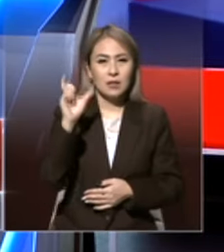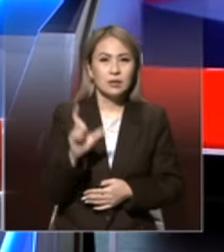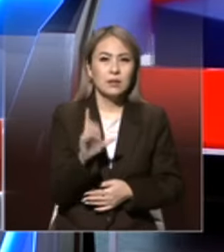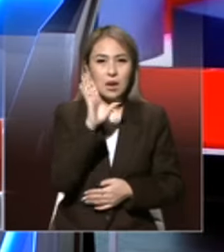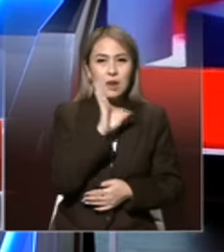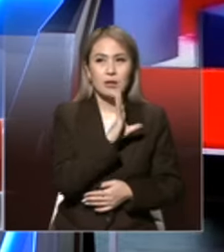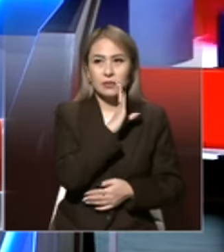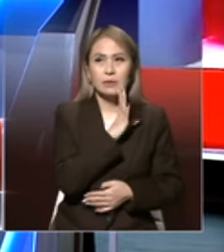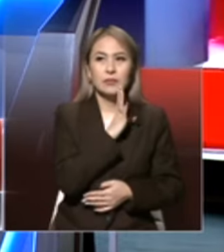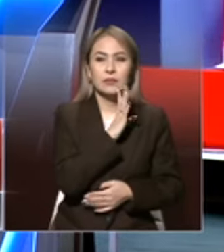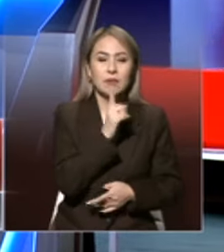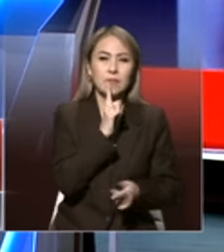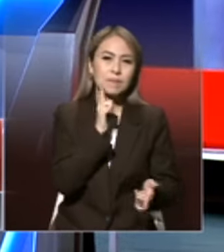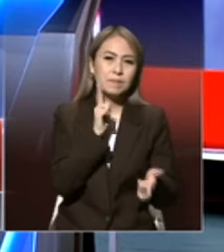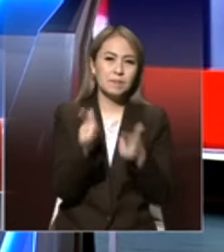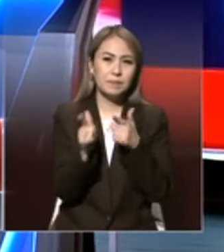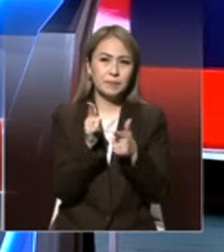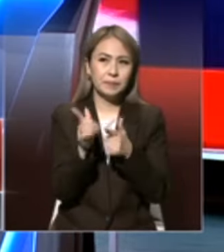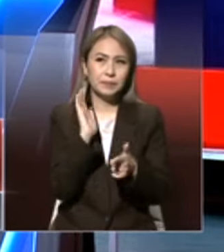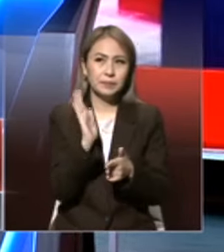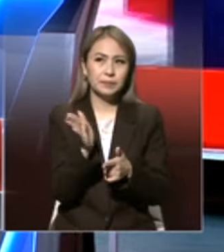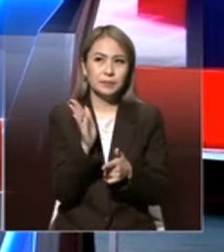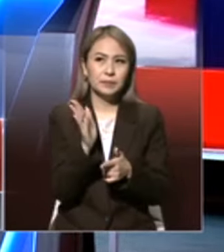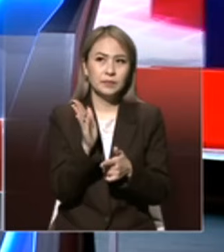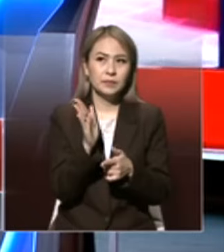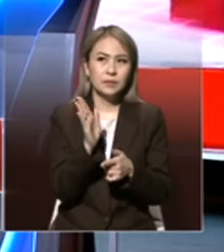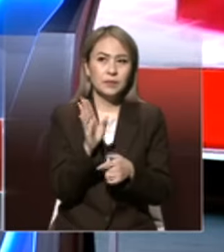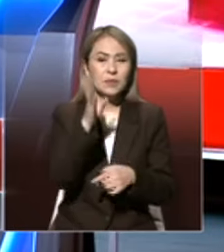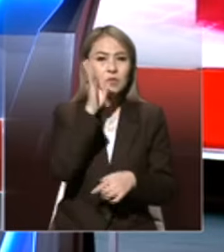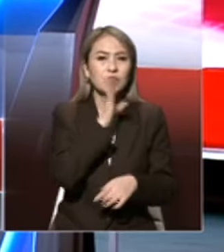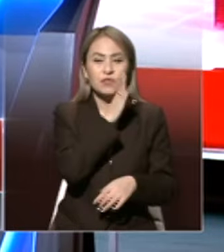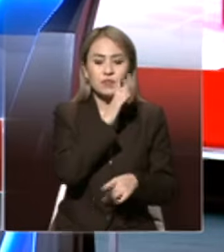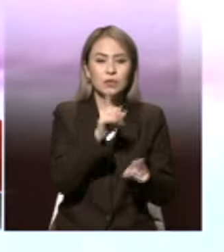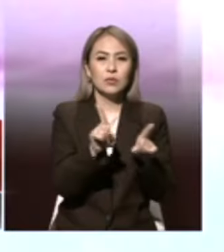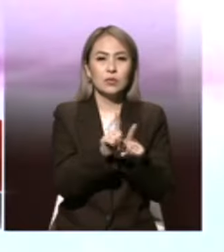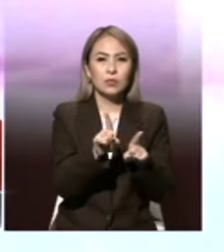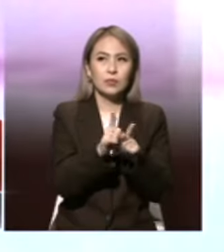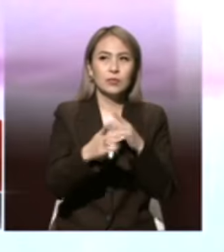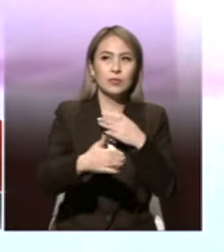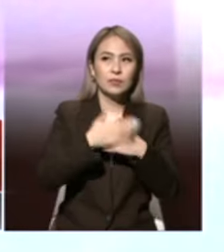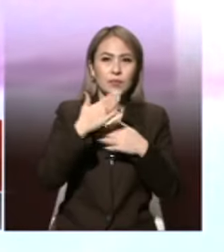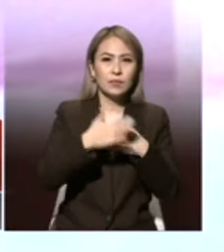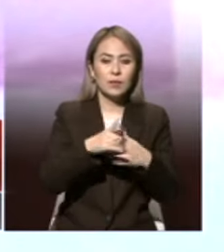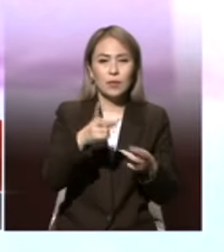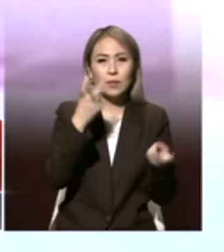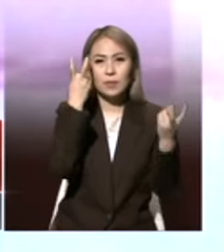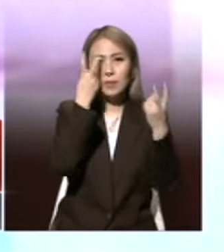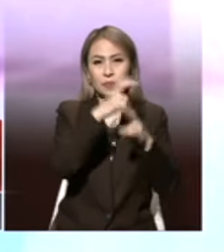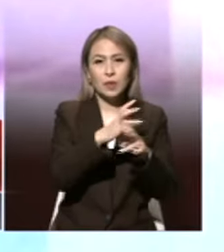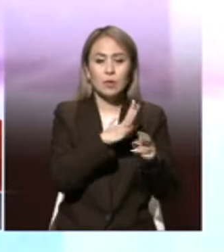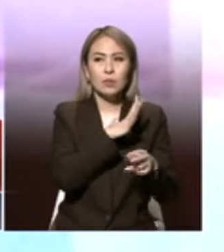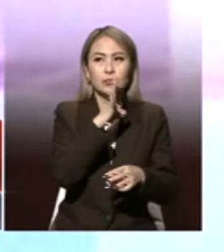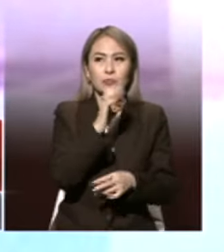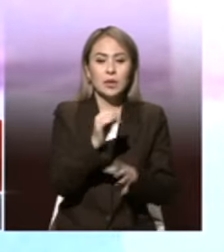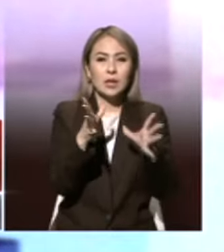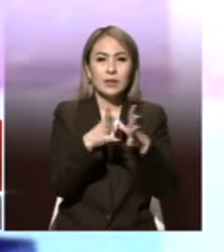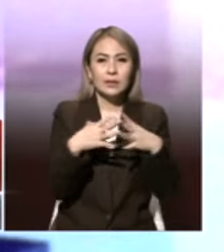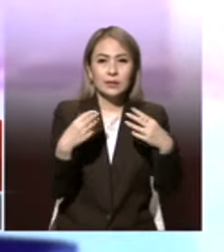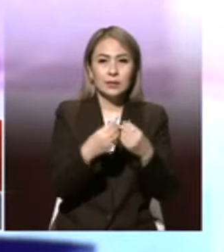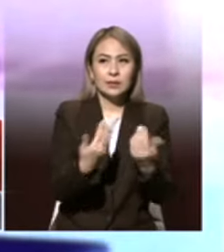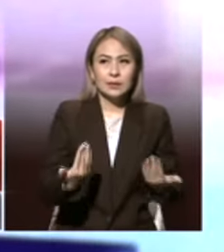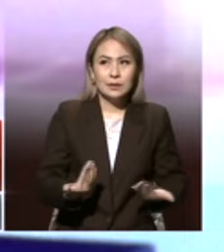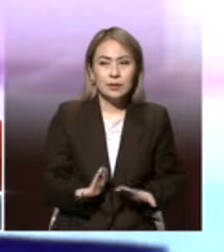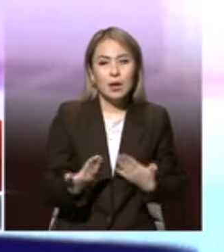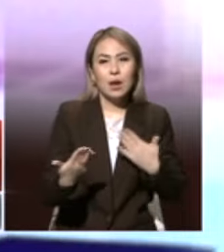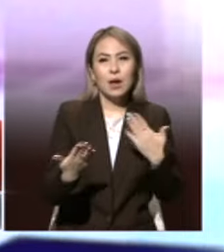әйелі балағаттайтын болса, әйелі де жауапкершілікке тартылады. Жаңа сіз егер көрмей қалған боларсыз, жалпы отбасылық тұрмыстық қатынастар